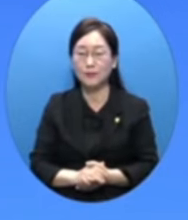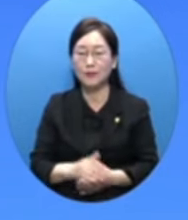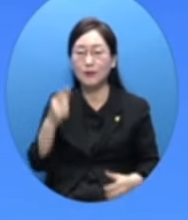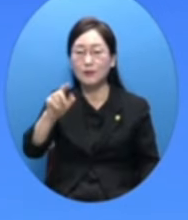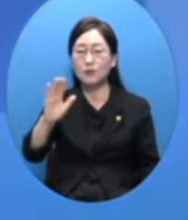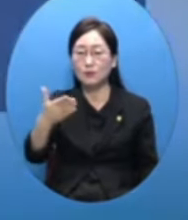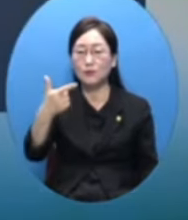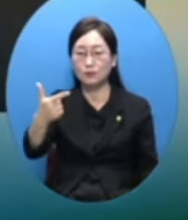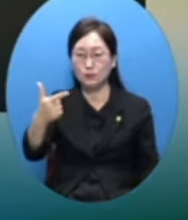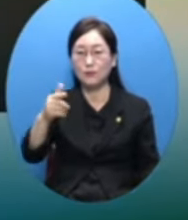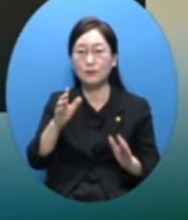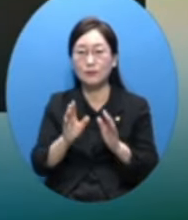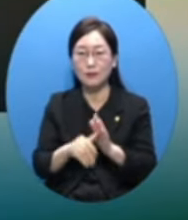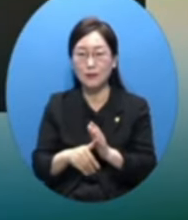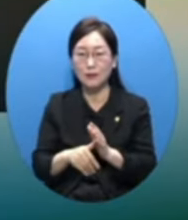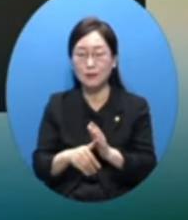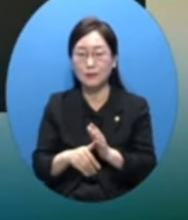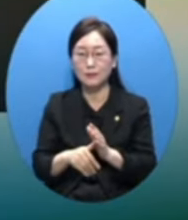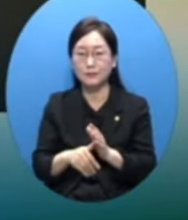1906년